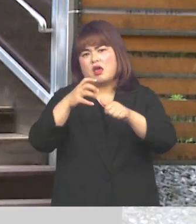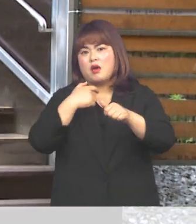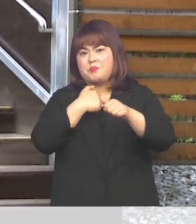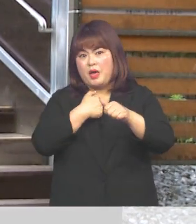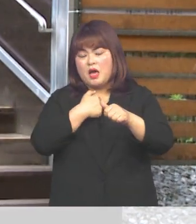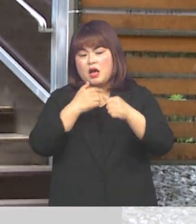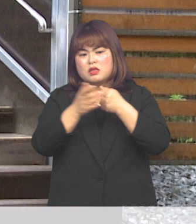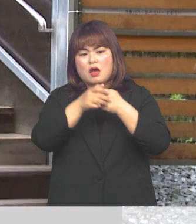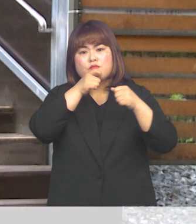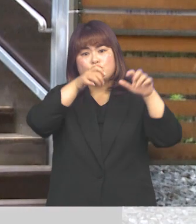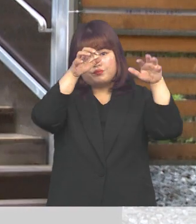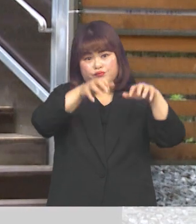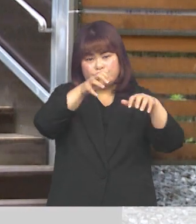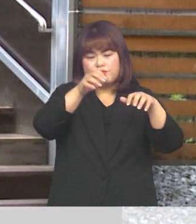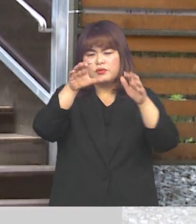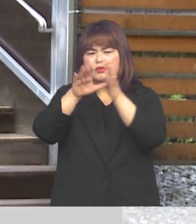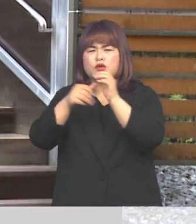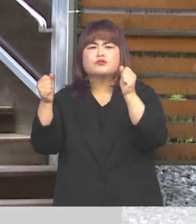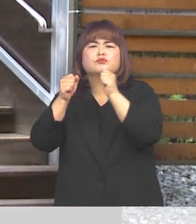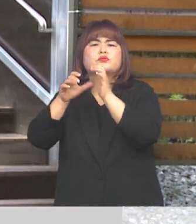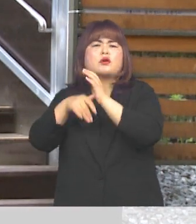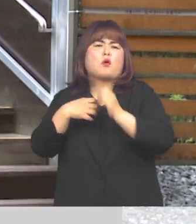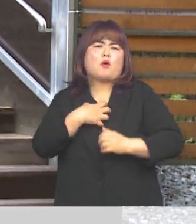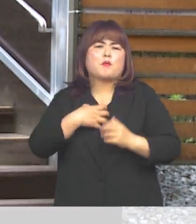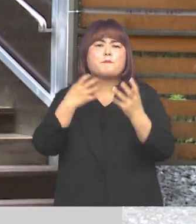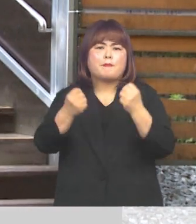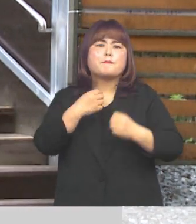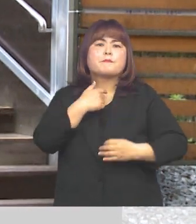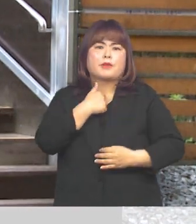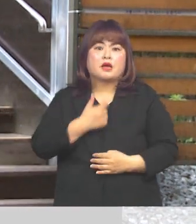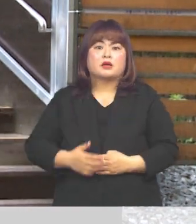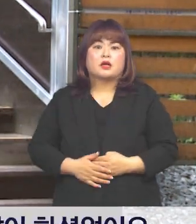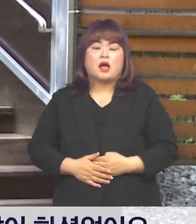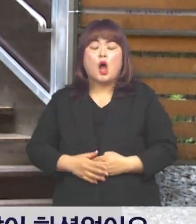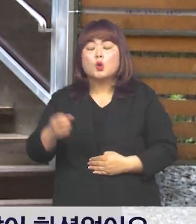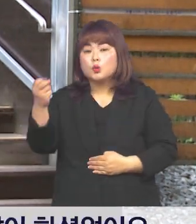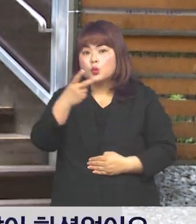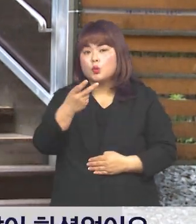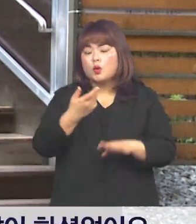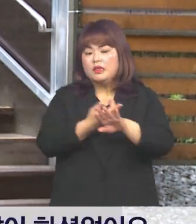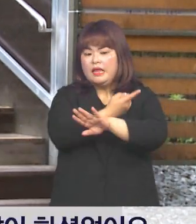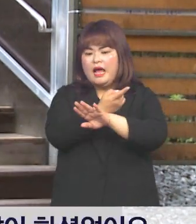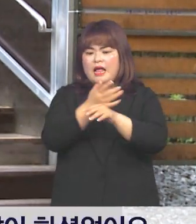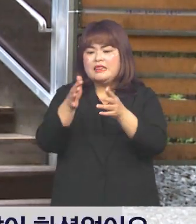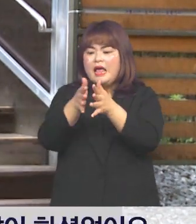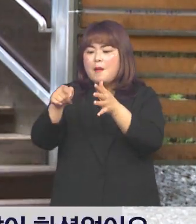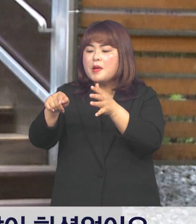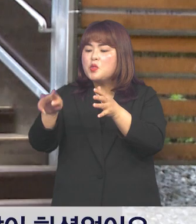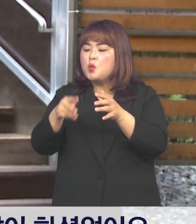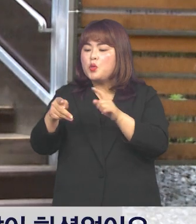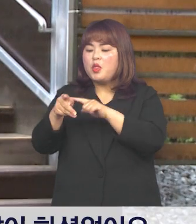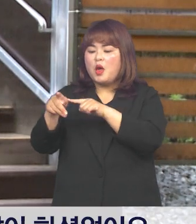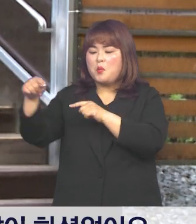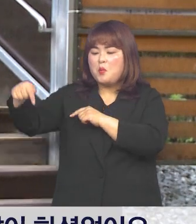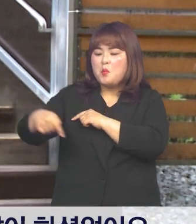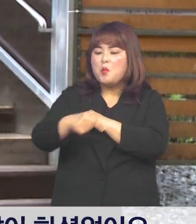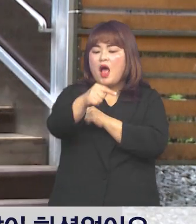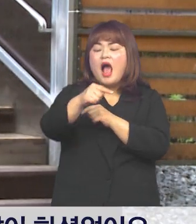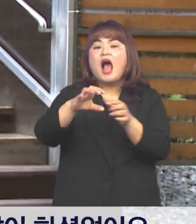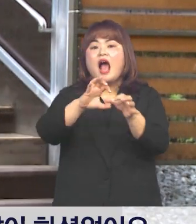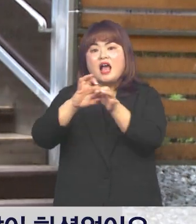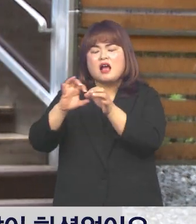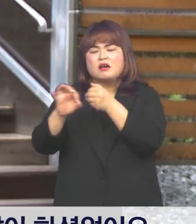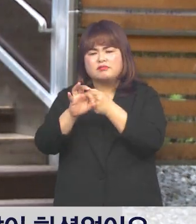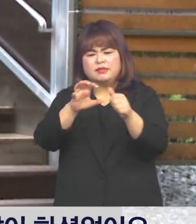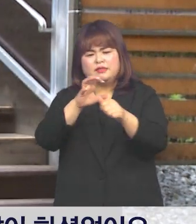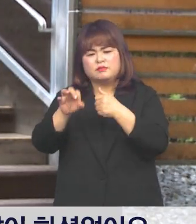왔거든요. 그러다 보니까 비가 많이 오거나 추운 날은 걱정이 많이 됐었고, 또 사실 이제 타단지 중간길을 다니다